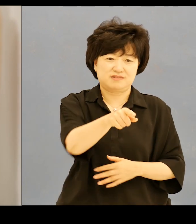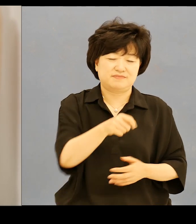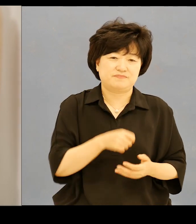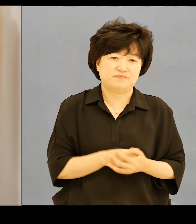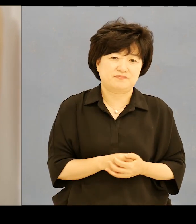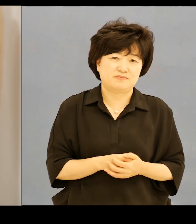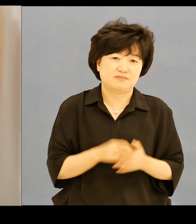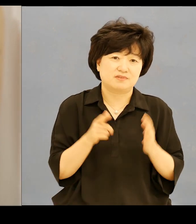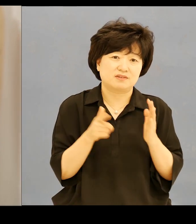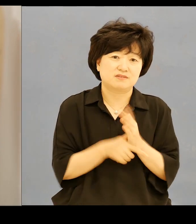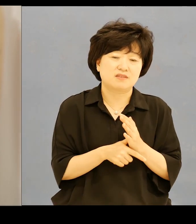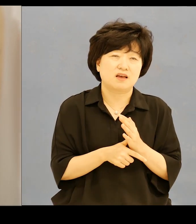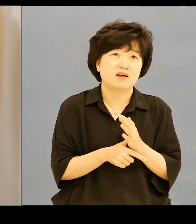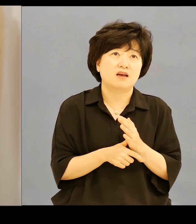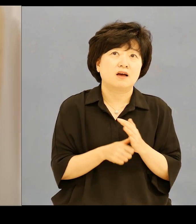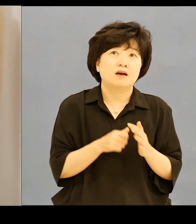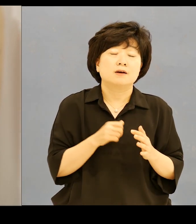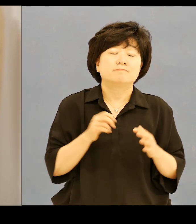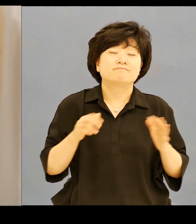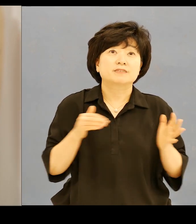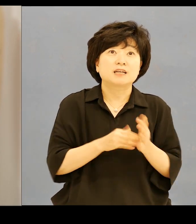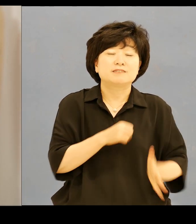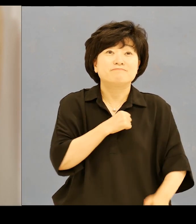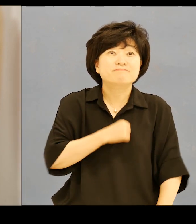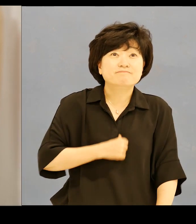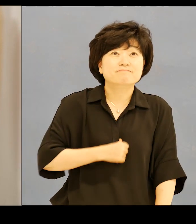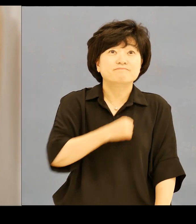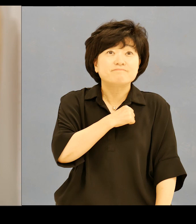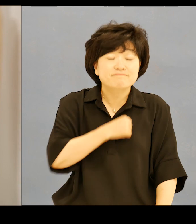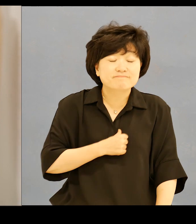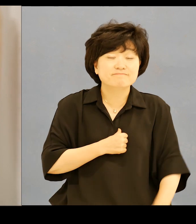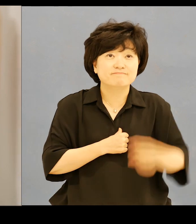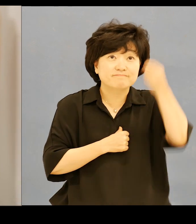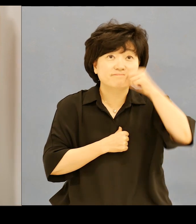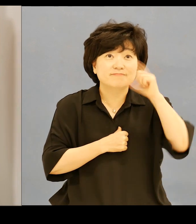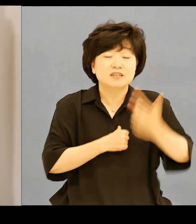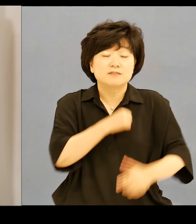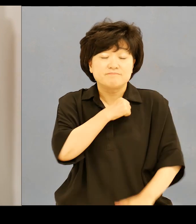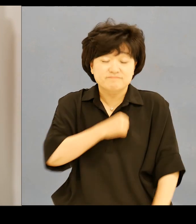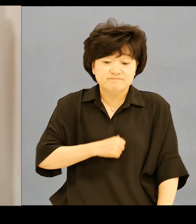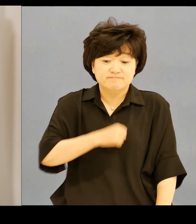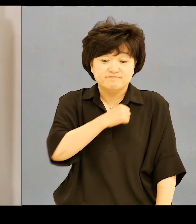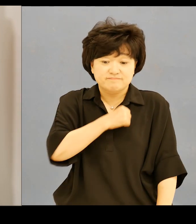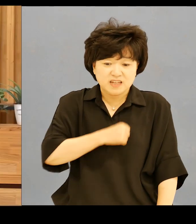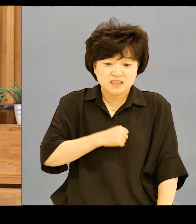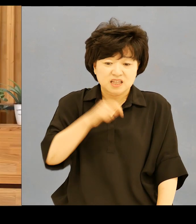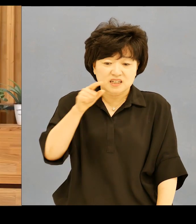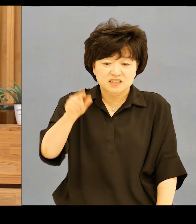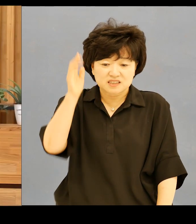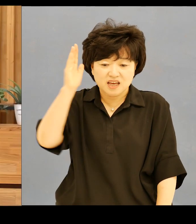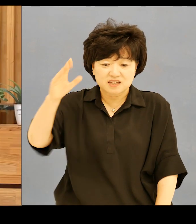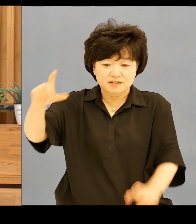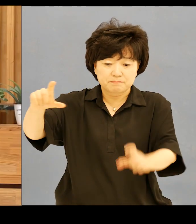아 이게 하나님도 제가